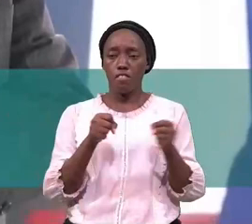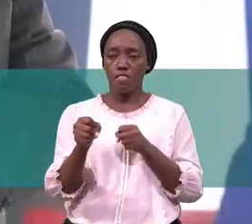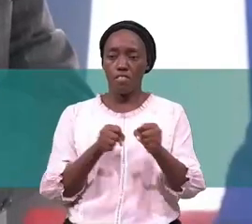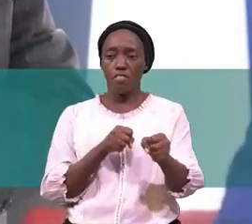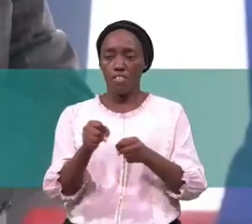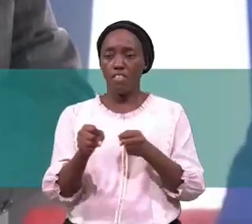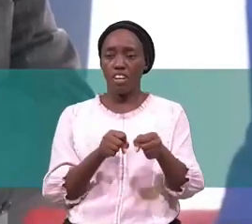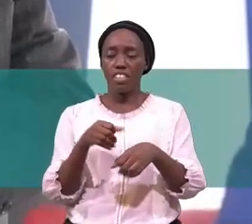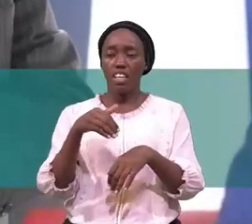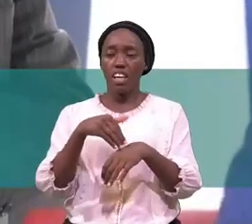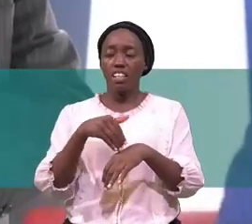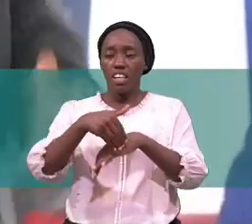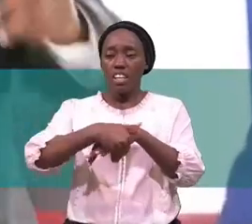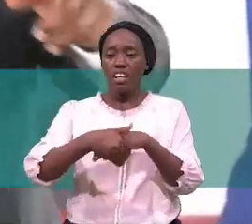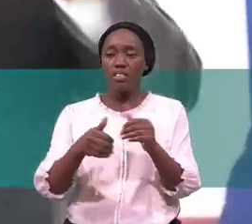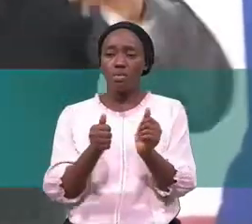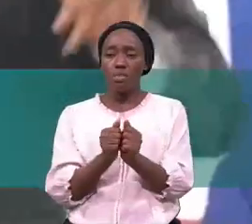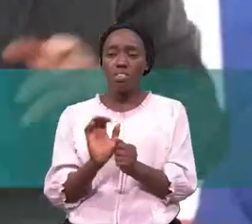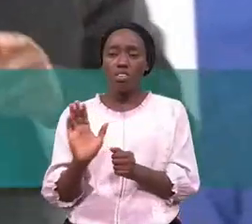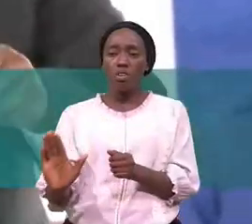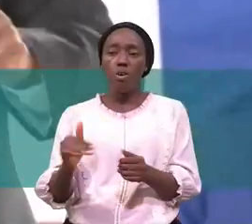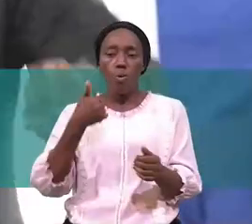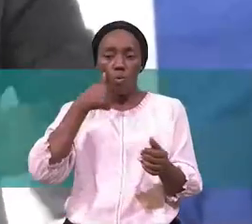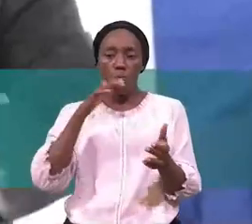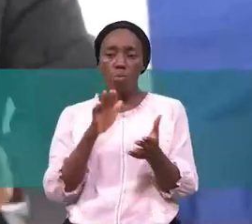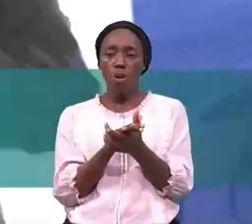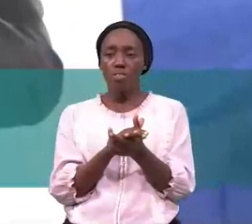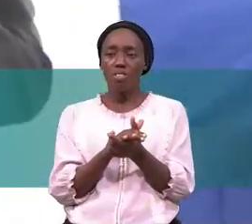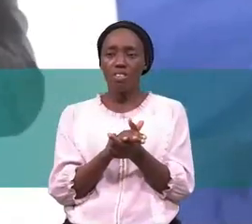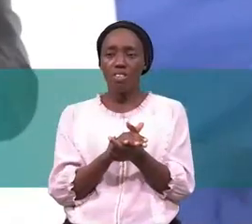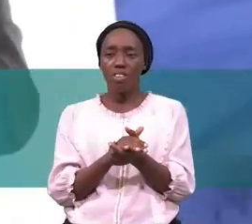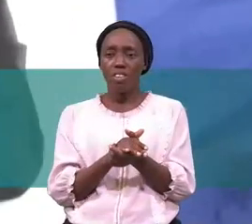Et il s'est battu toute la nuit avec sa femme.